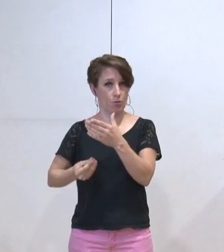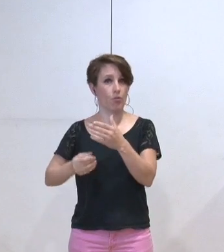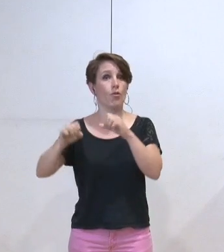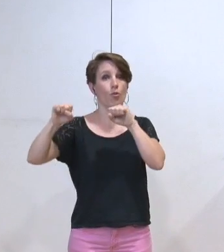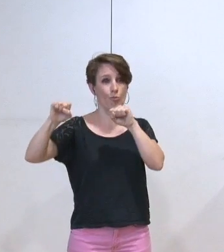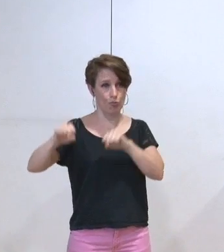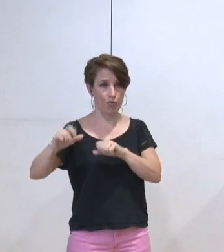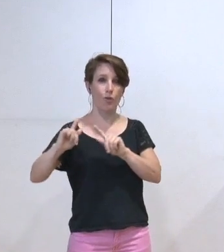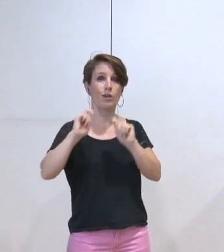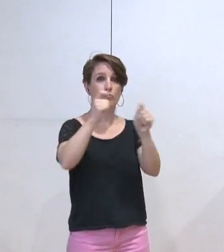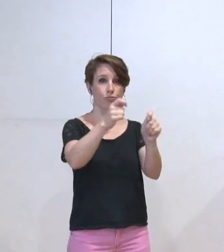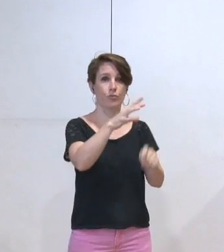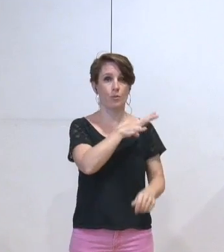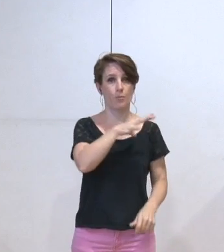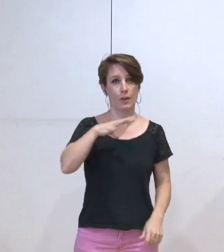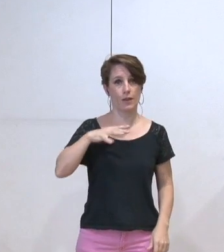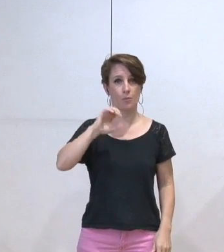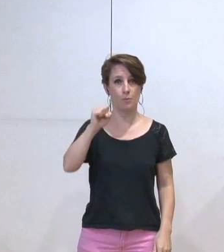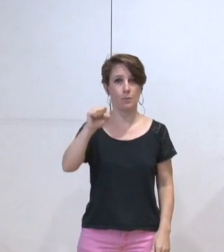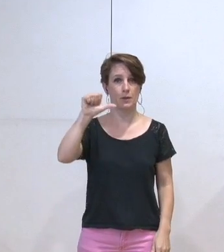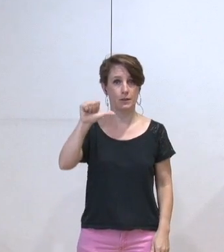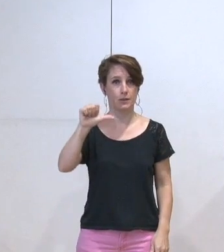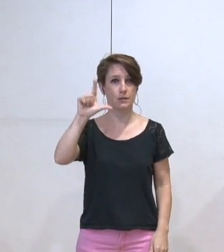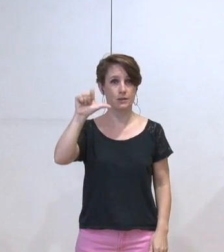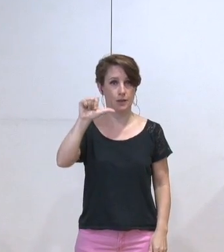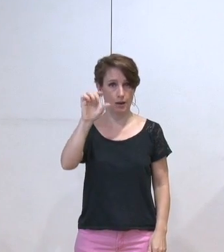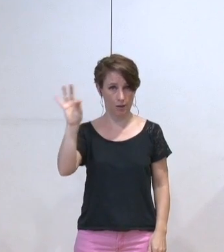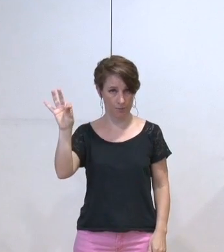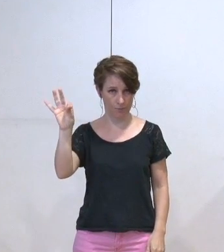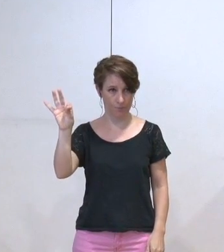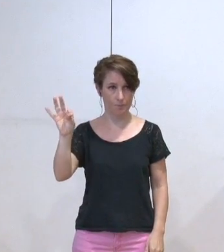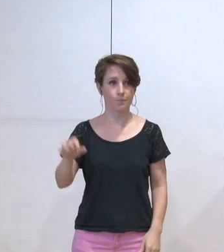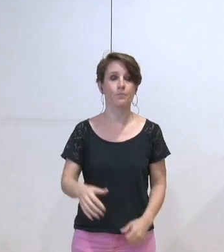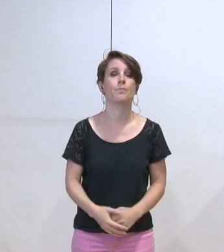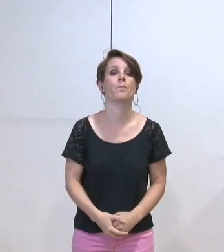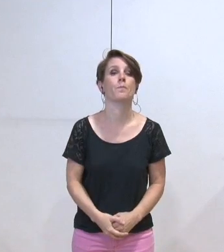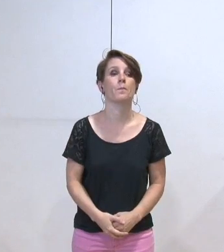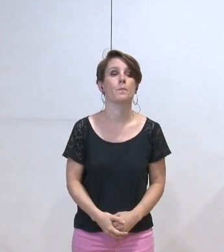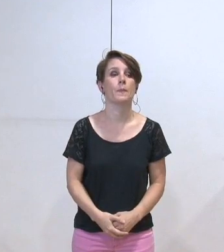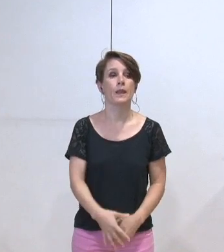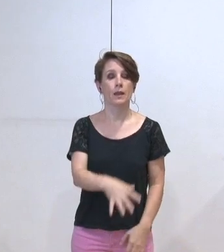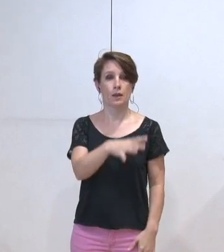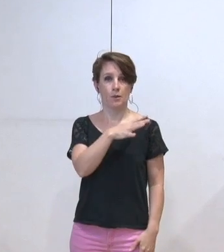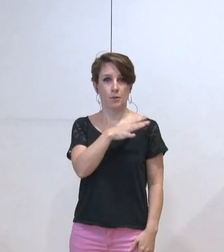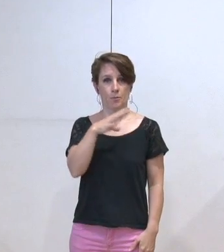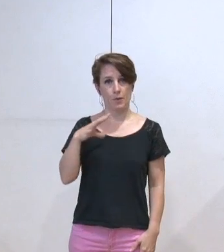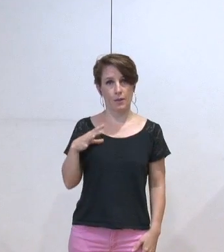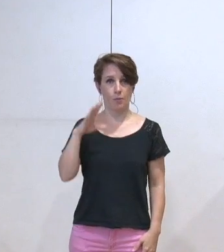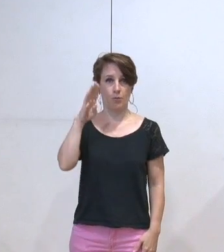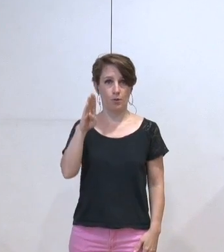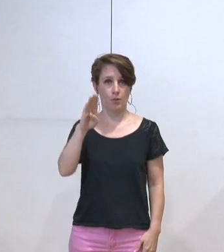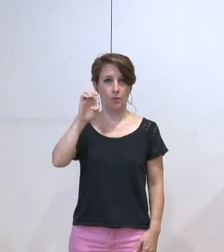pr salimaidel Christine Garnier klausfast Martine